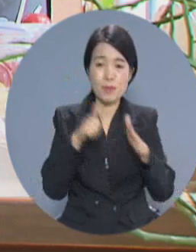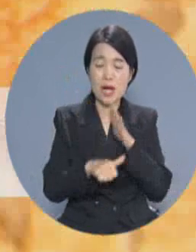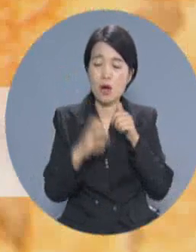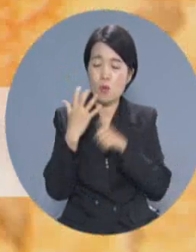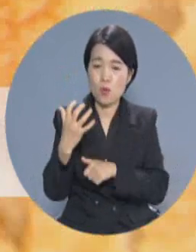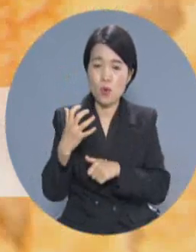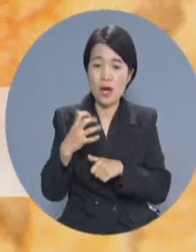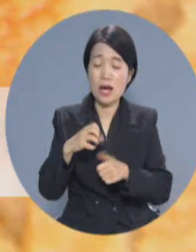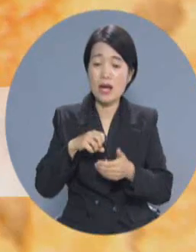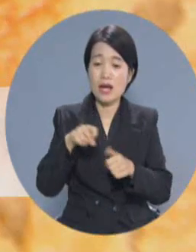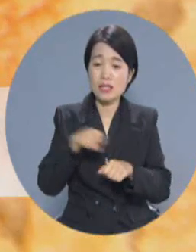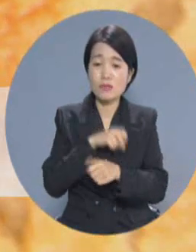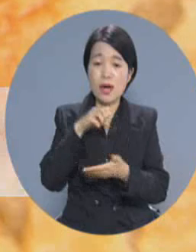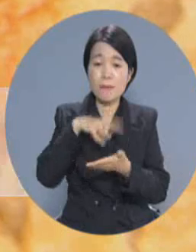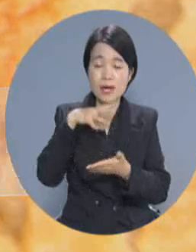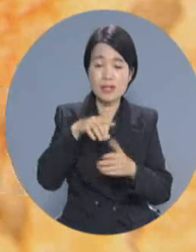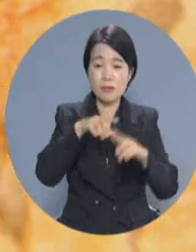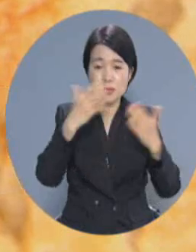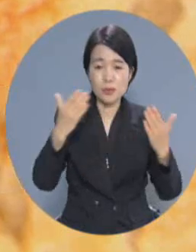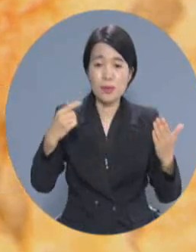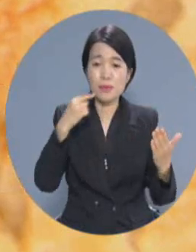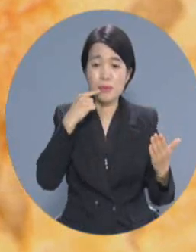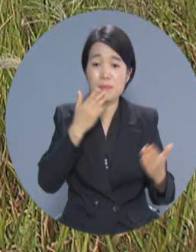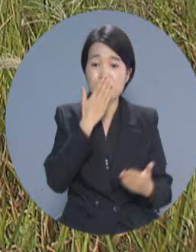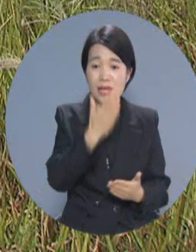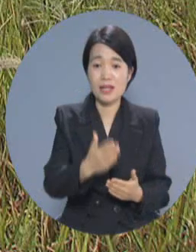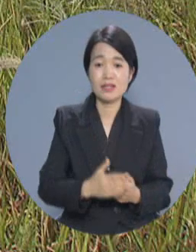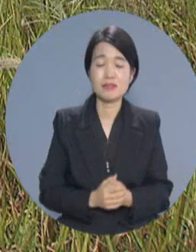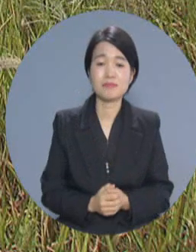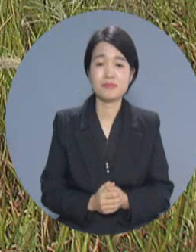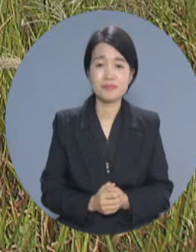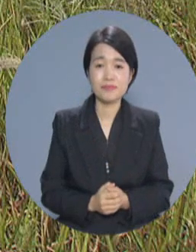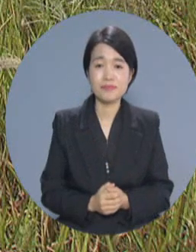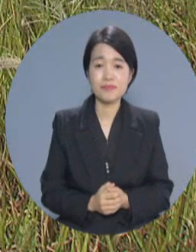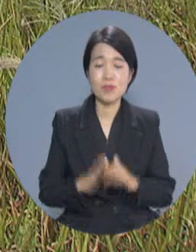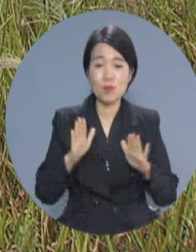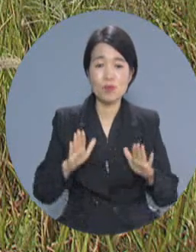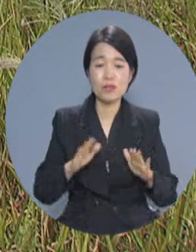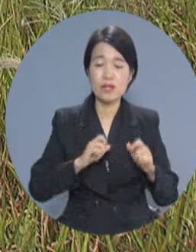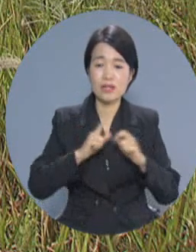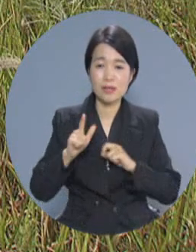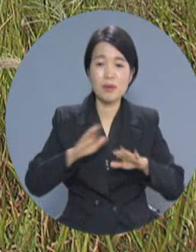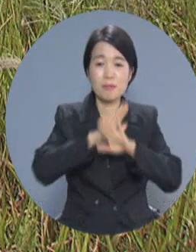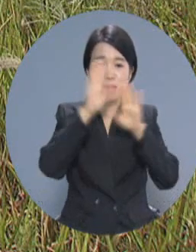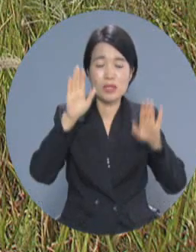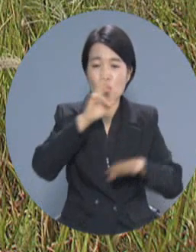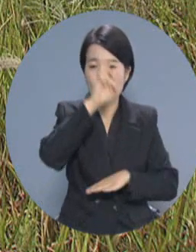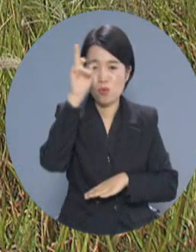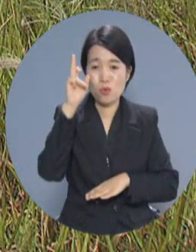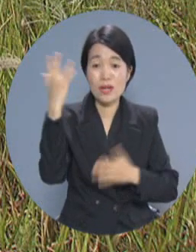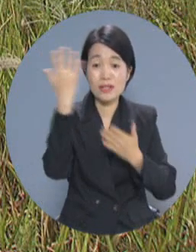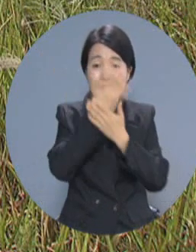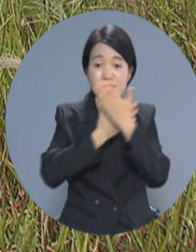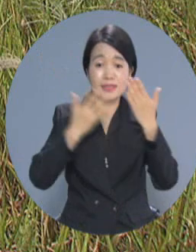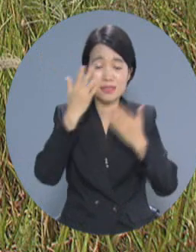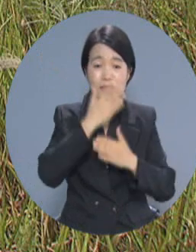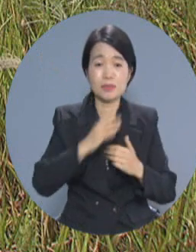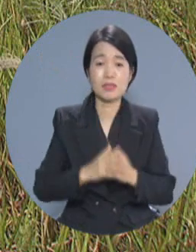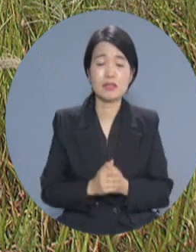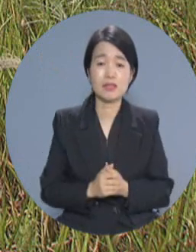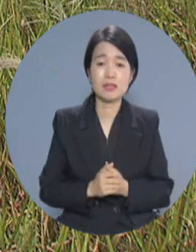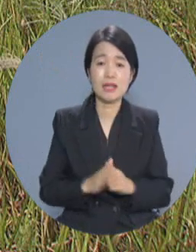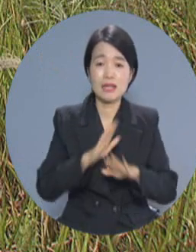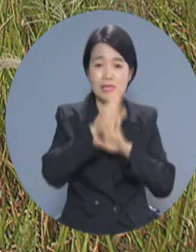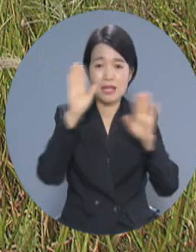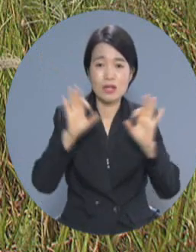활용한 특화빵을 한자리에서 맛볼 수 있습니다. 오늘은 대체로 맑다가 오후 들어 차차 흐려졌습니다.